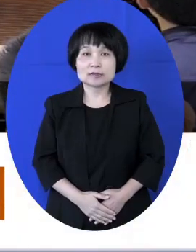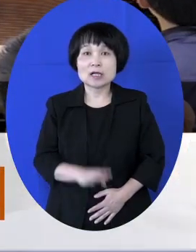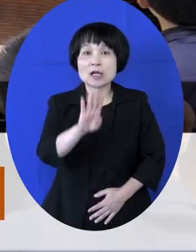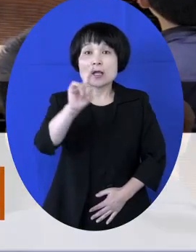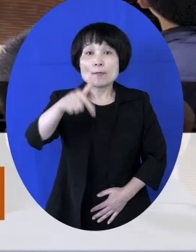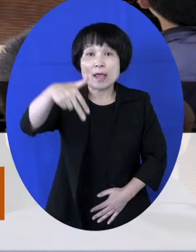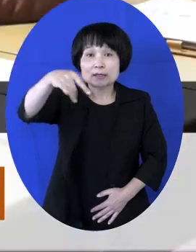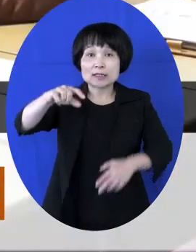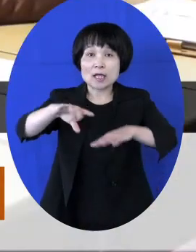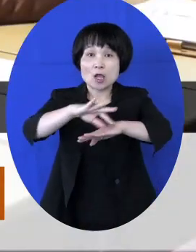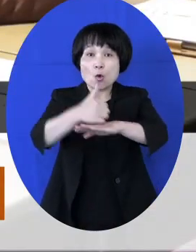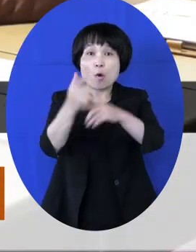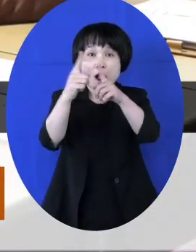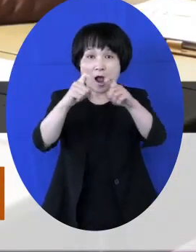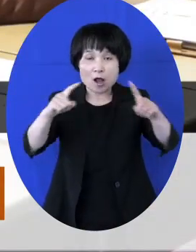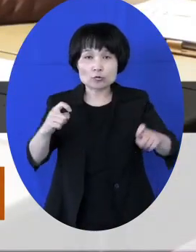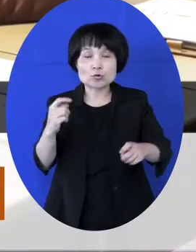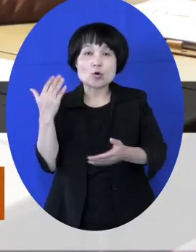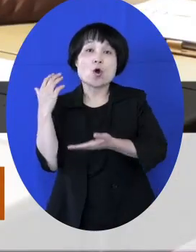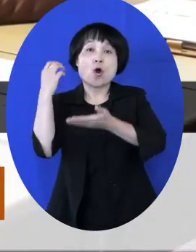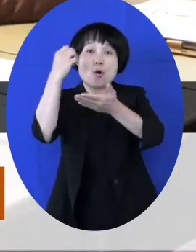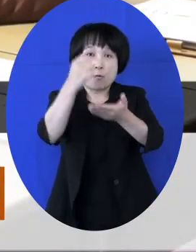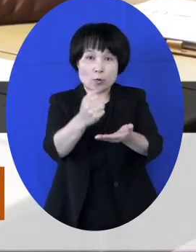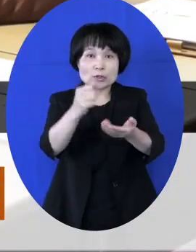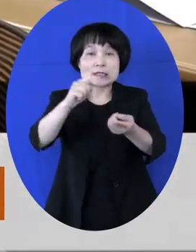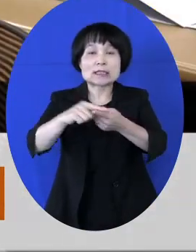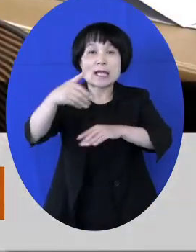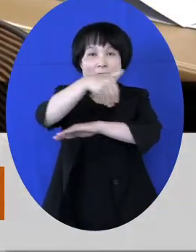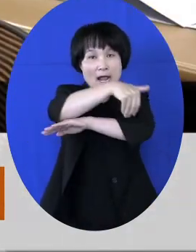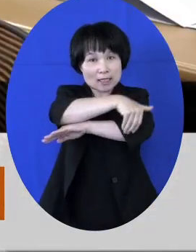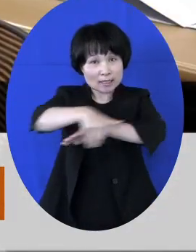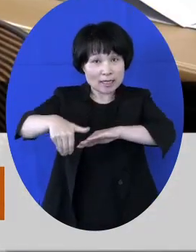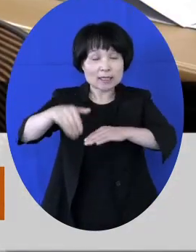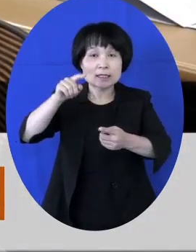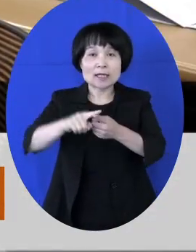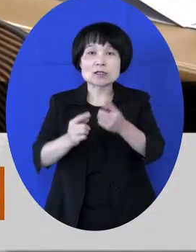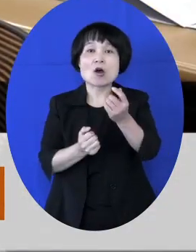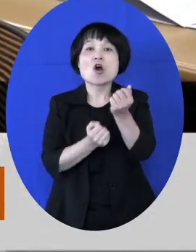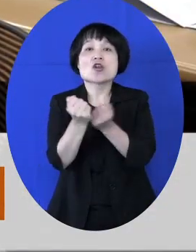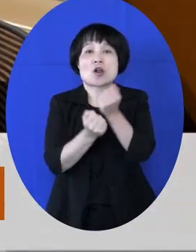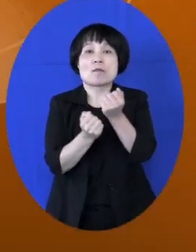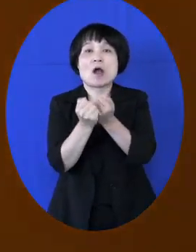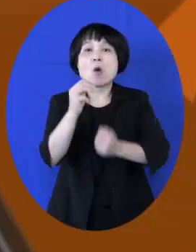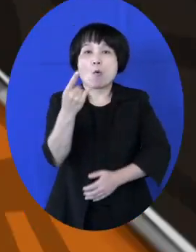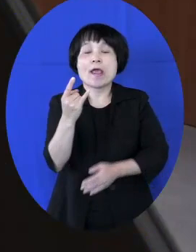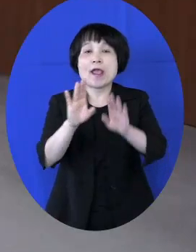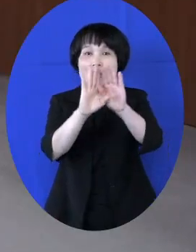백제왕도 핵심 유적 보존 관리 시행 계획 수립 용역 주민 설명회가 개최됐습니다.